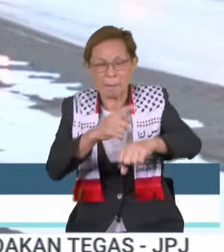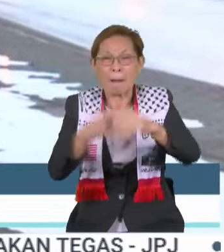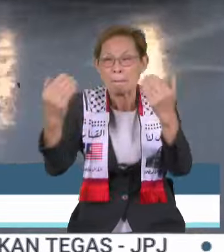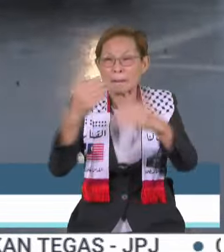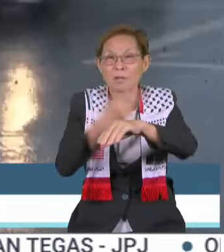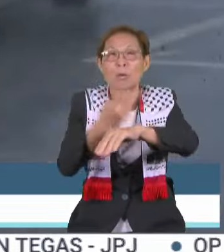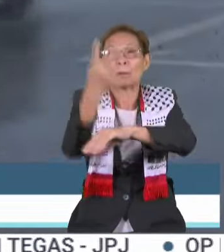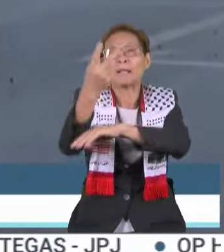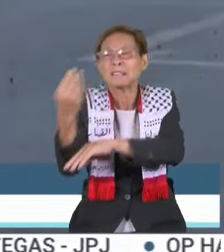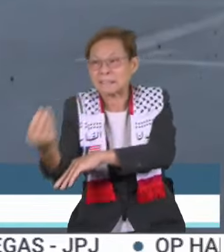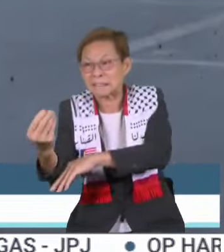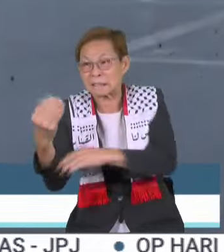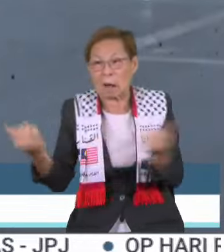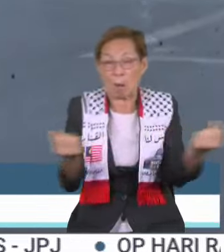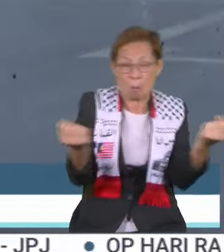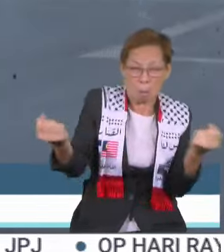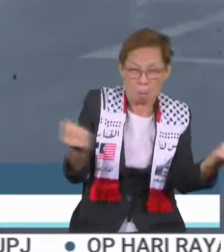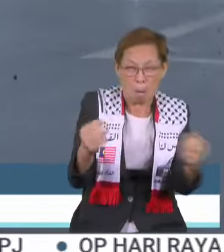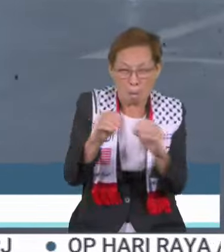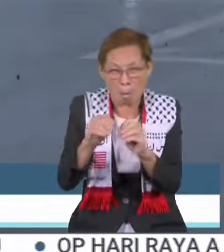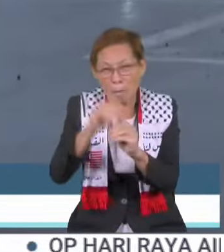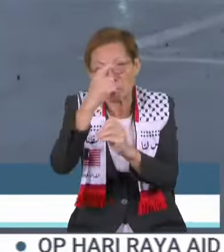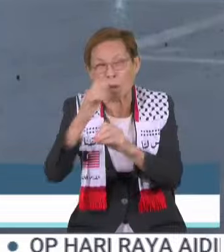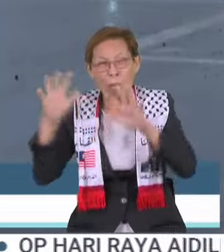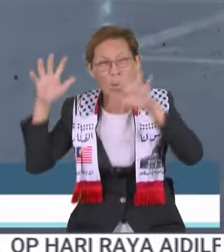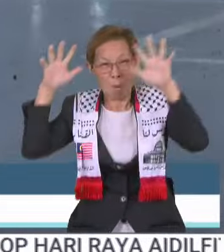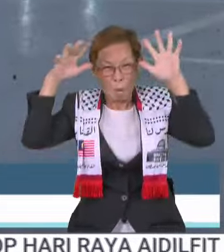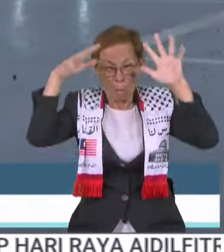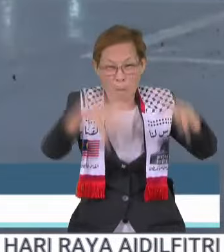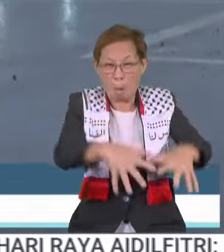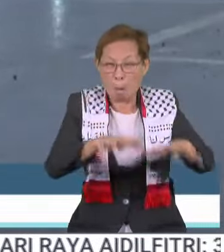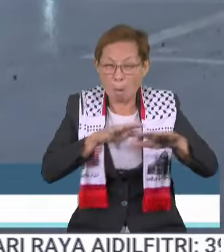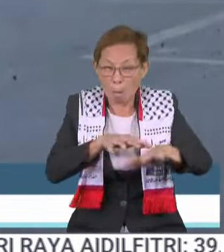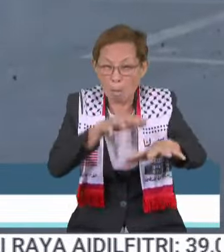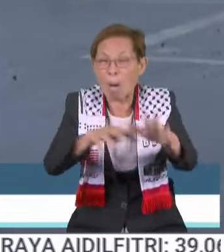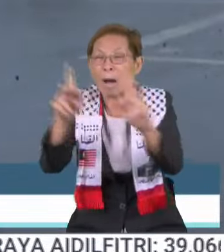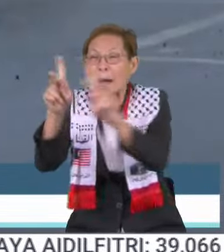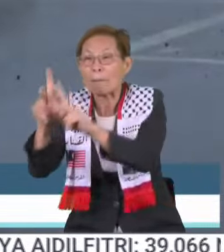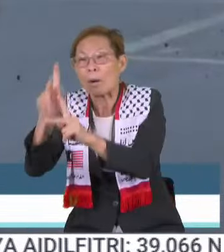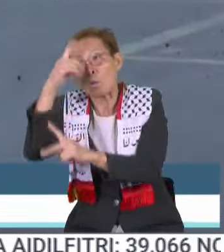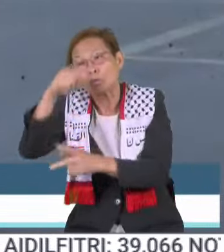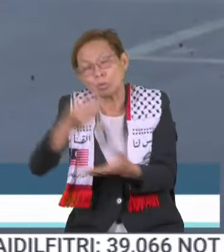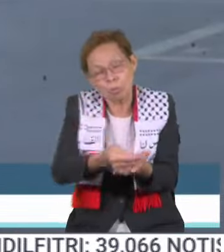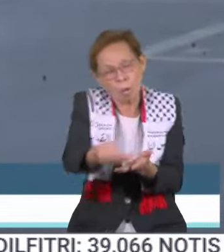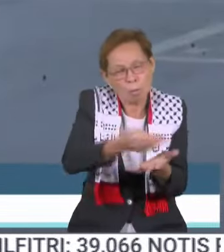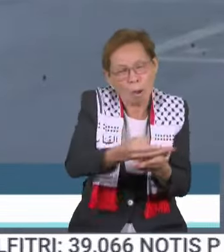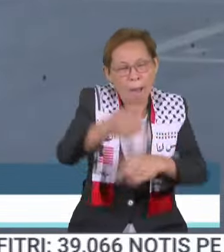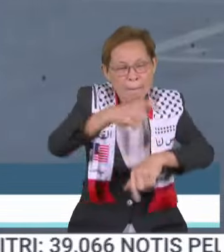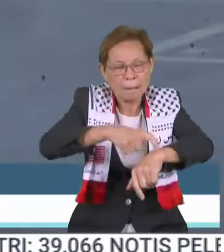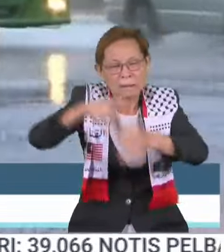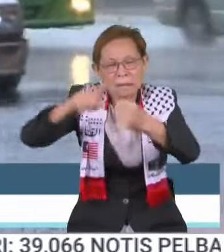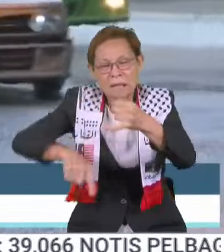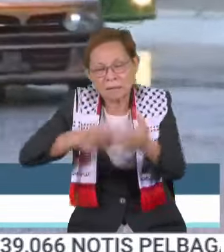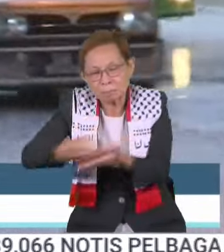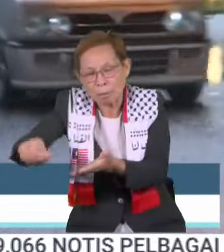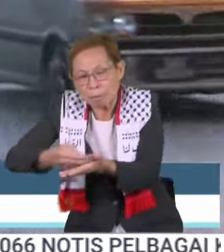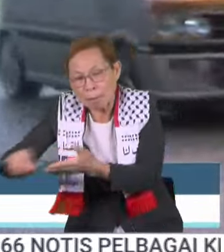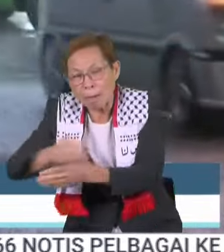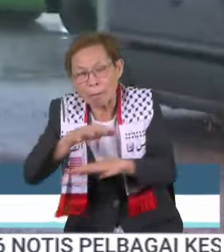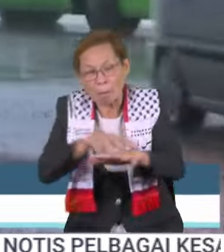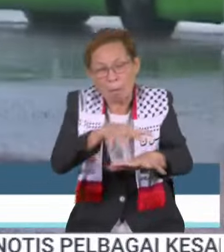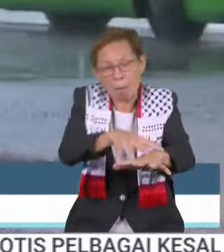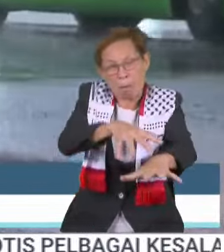tadi disebabkan tumpuan orang ramai terutama dari kawasan luar bandar untuk membuat pembelian di saat akhir. Kesesakan